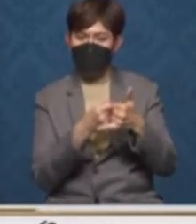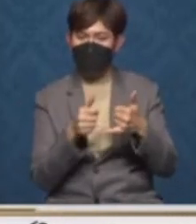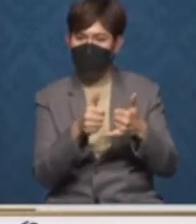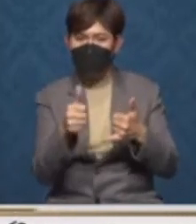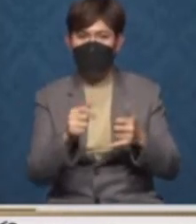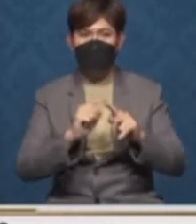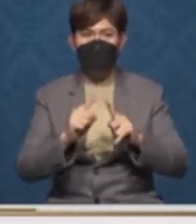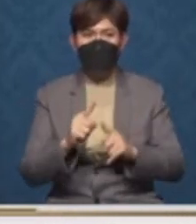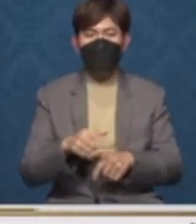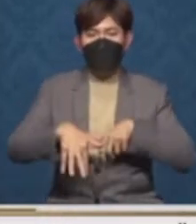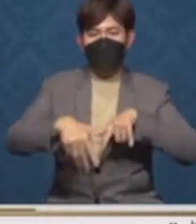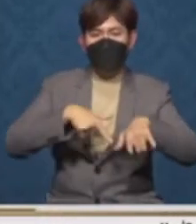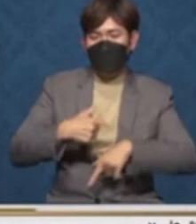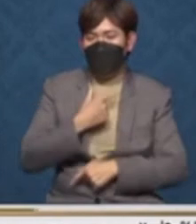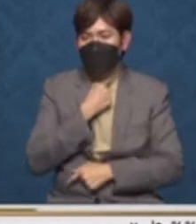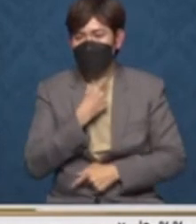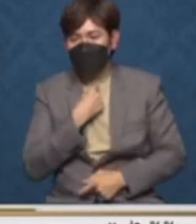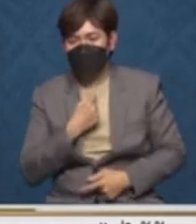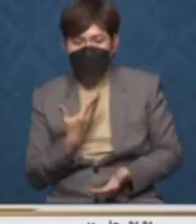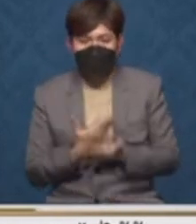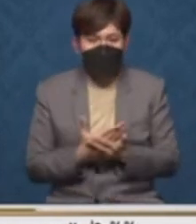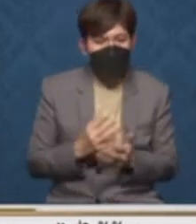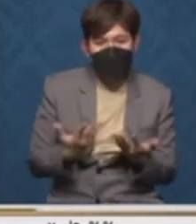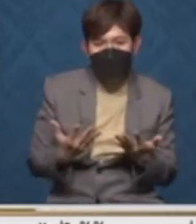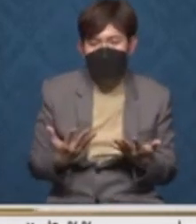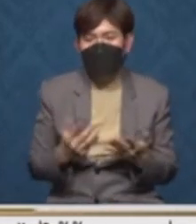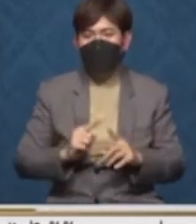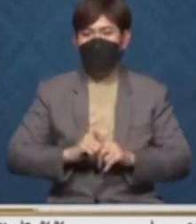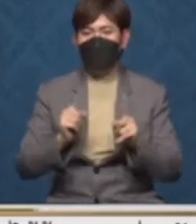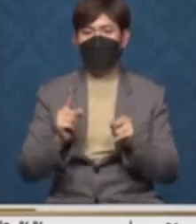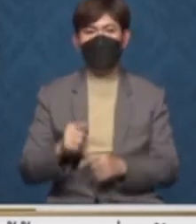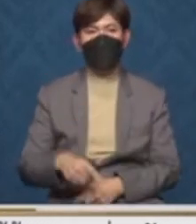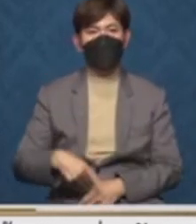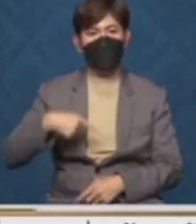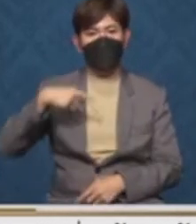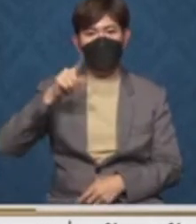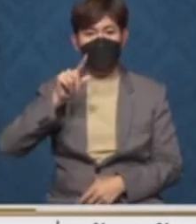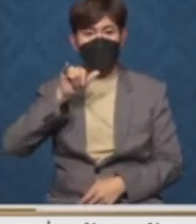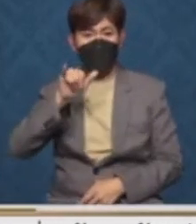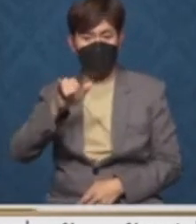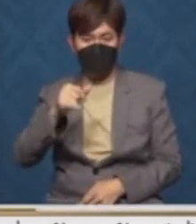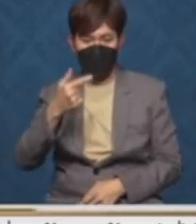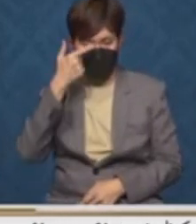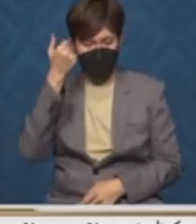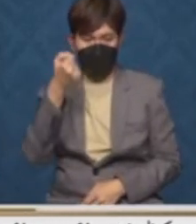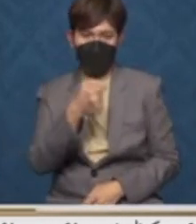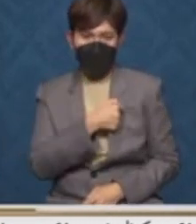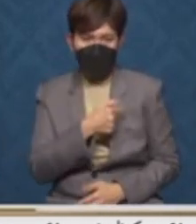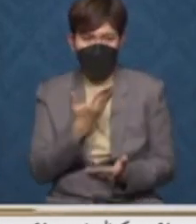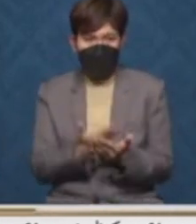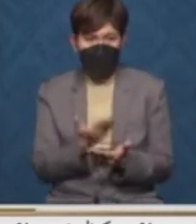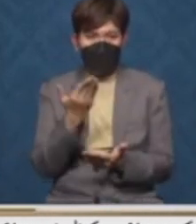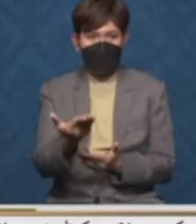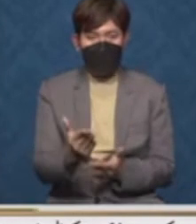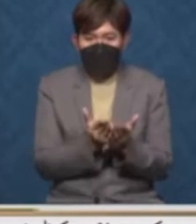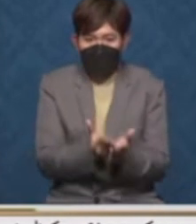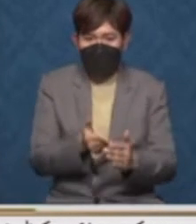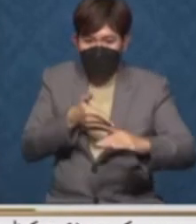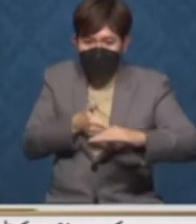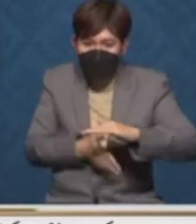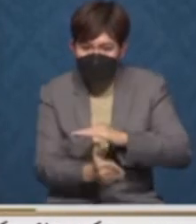วโหยของประชาชนคนไทยแต่ประยุทธ์ใจดำอมหิตทุจริตจัดซื้อเรือดำน้